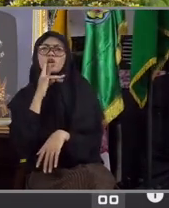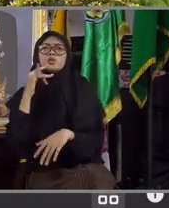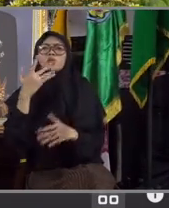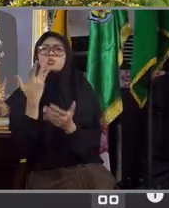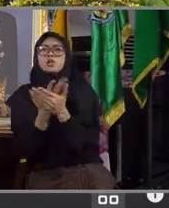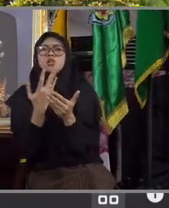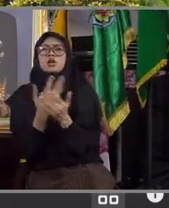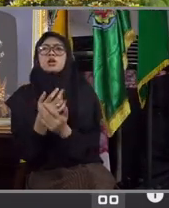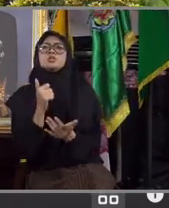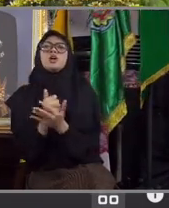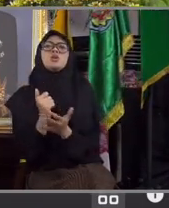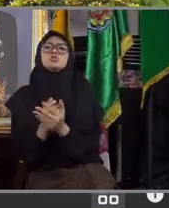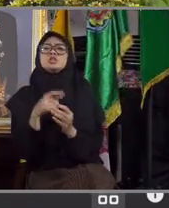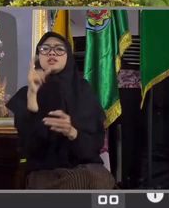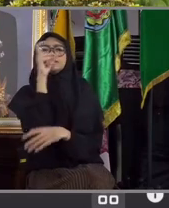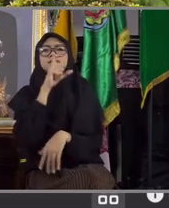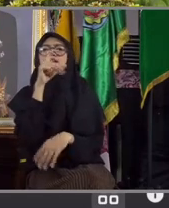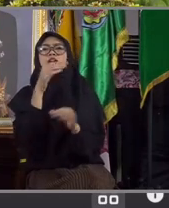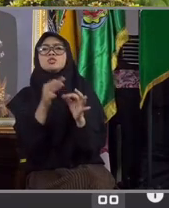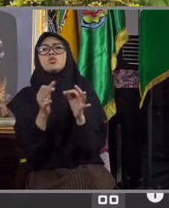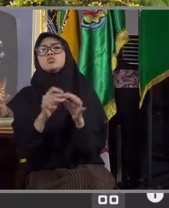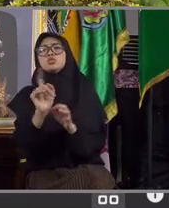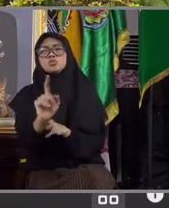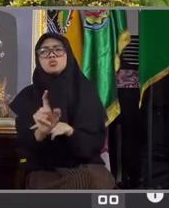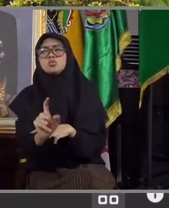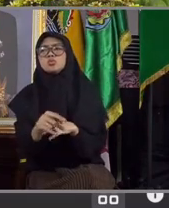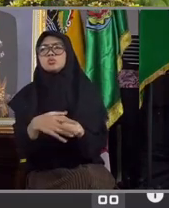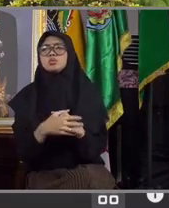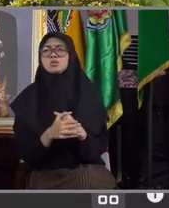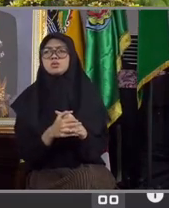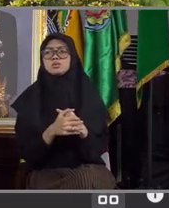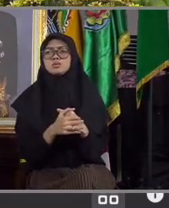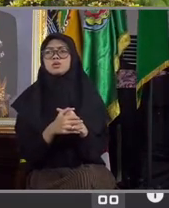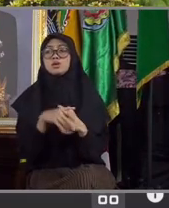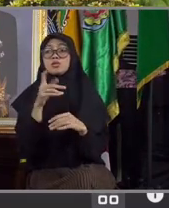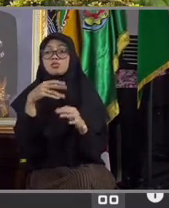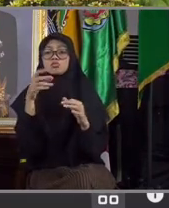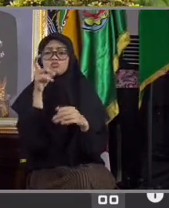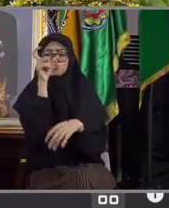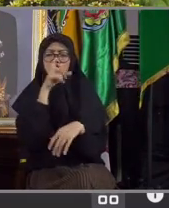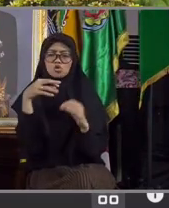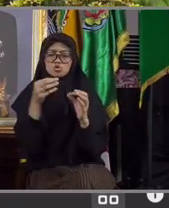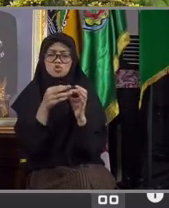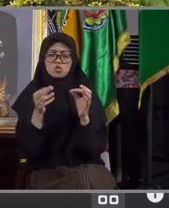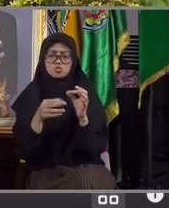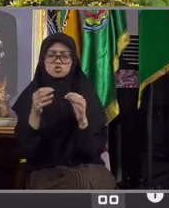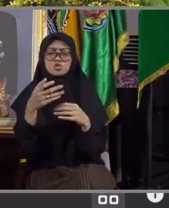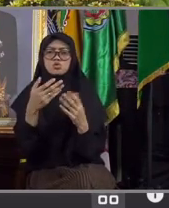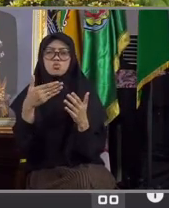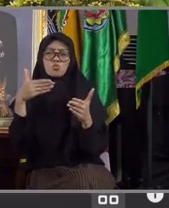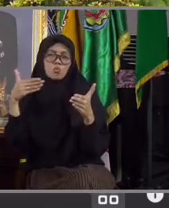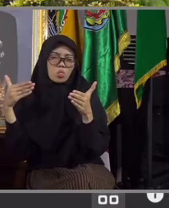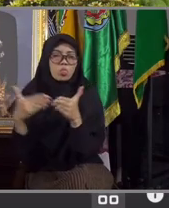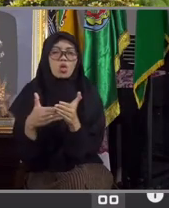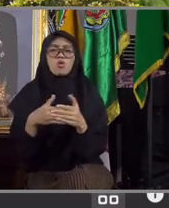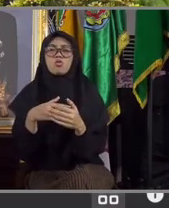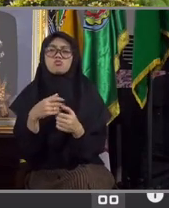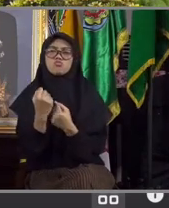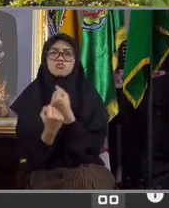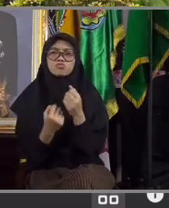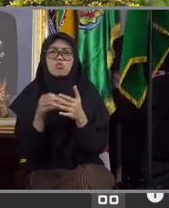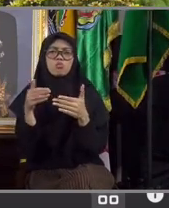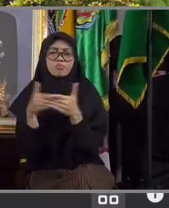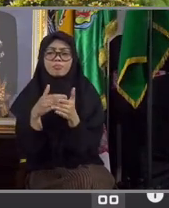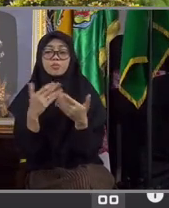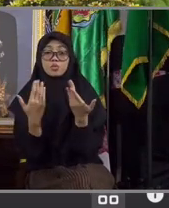Wajah solusinya dulu kira-kira gimana kalau ku Pak, saya sudah cari solusi, enggak bisa, sudah mentok, ora iso apa-apa, tak